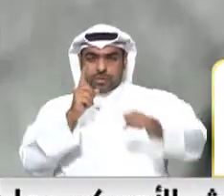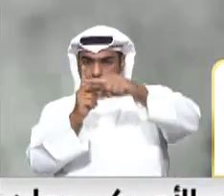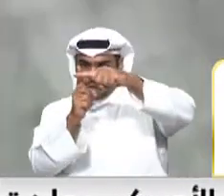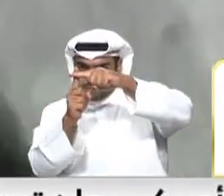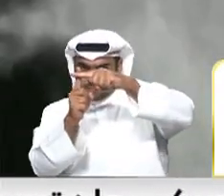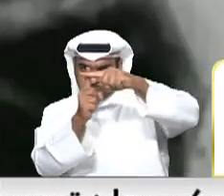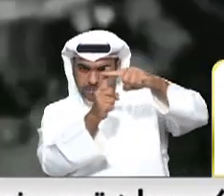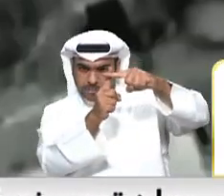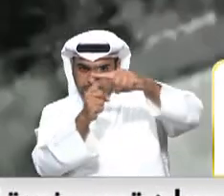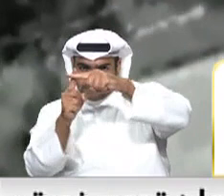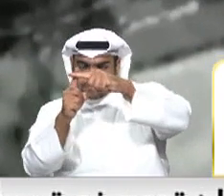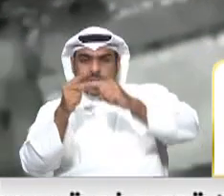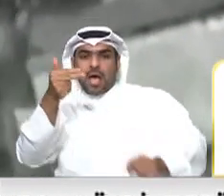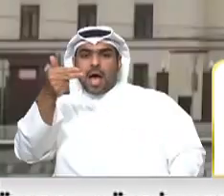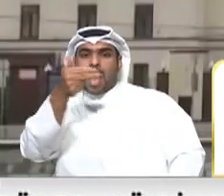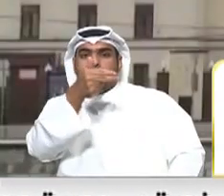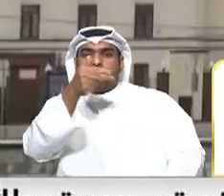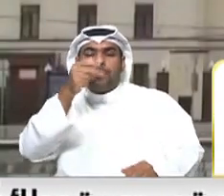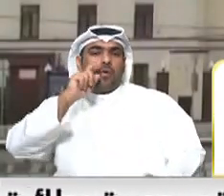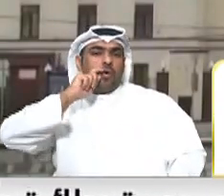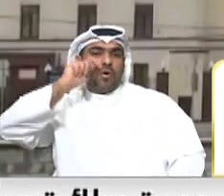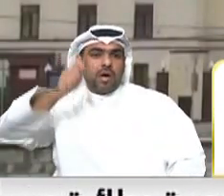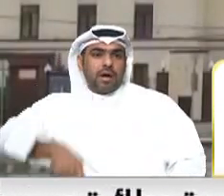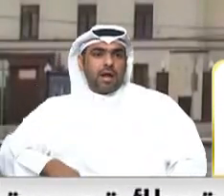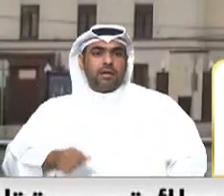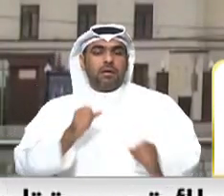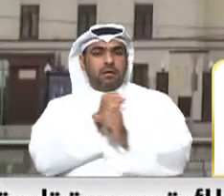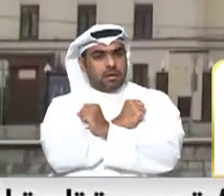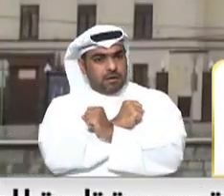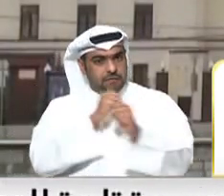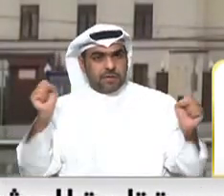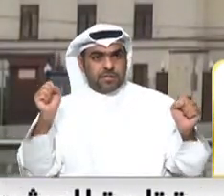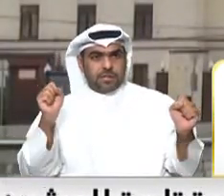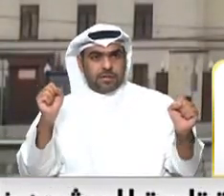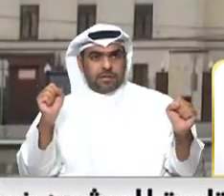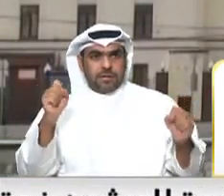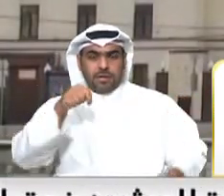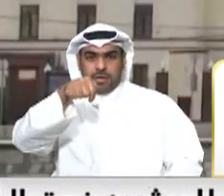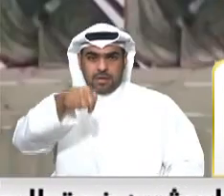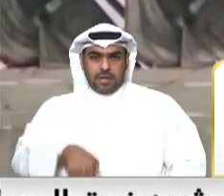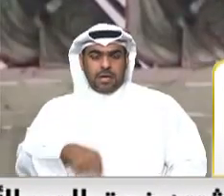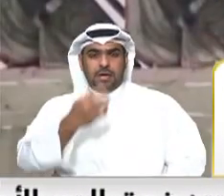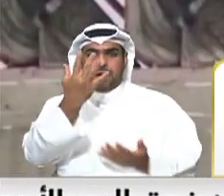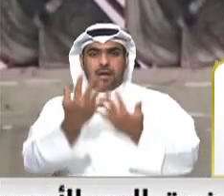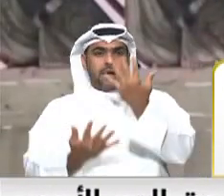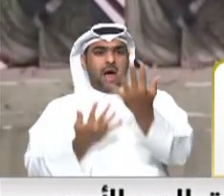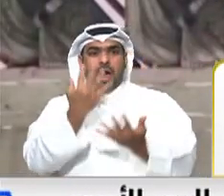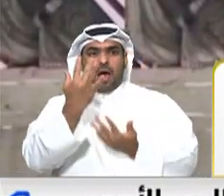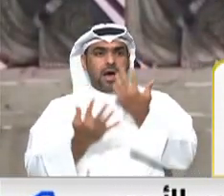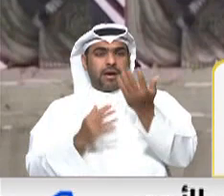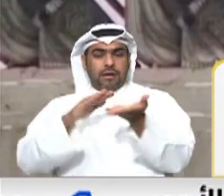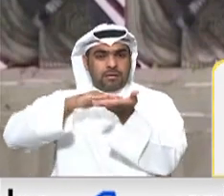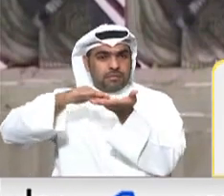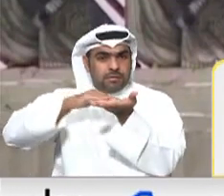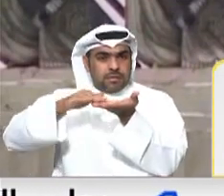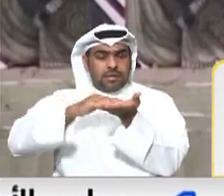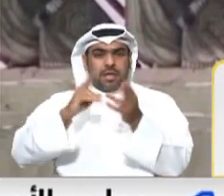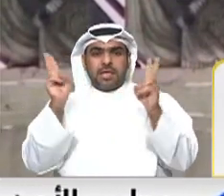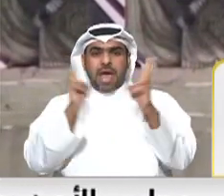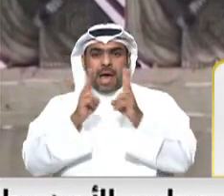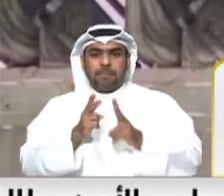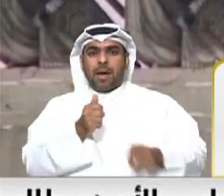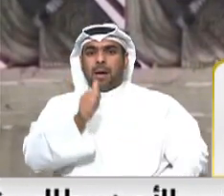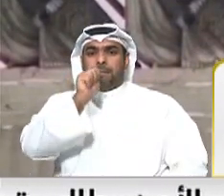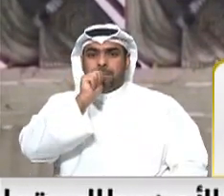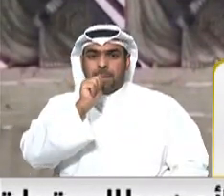الواقعه غرب اوكرانيا وتسببت احدى الهجمات في نشوب حريق في البنيه التحتيه لكن